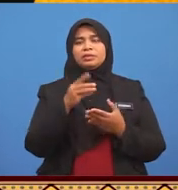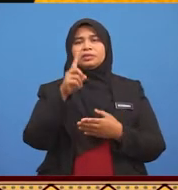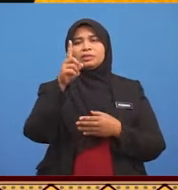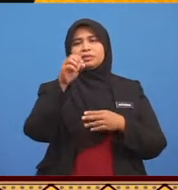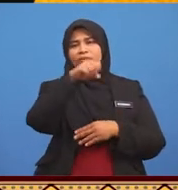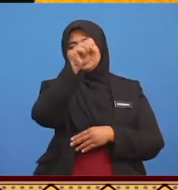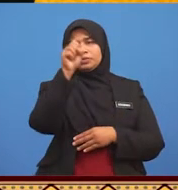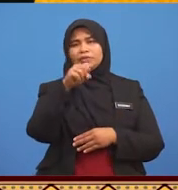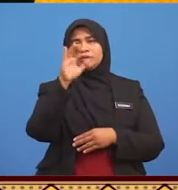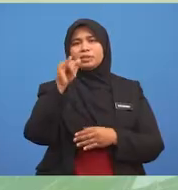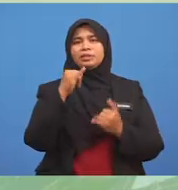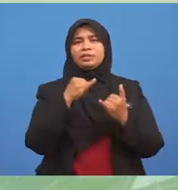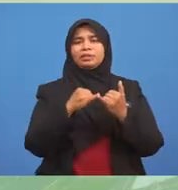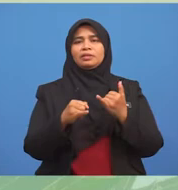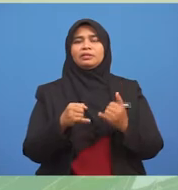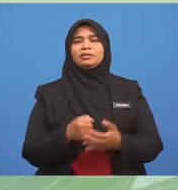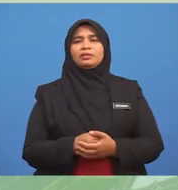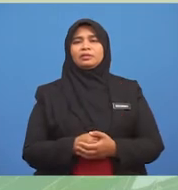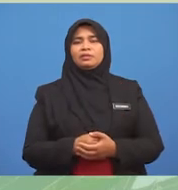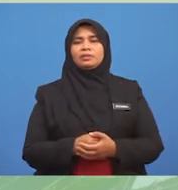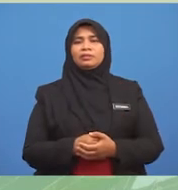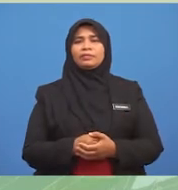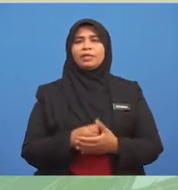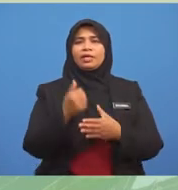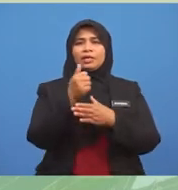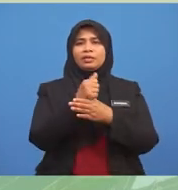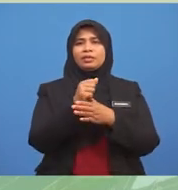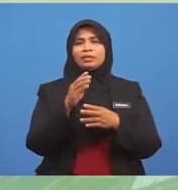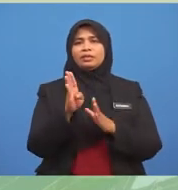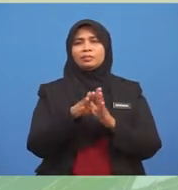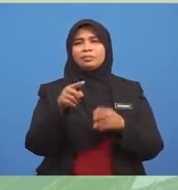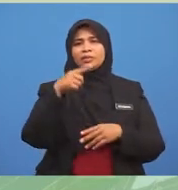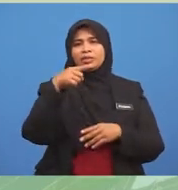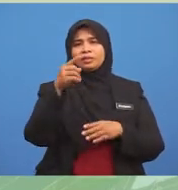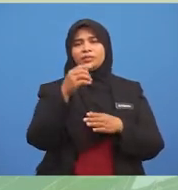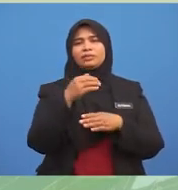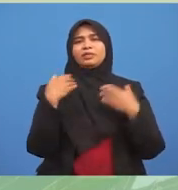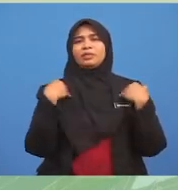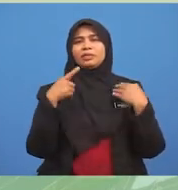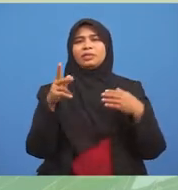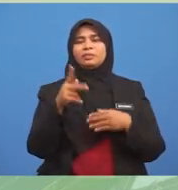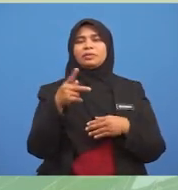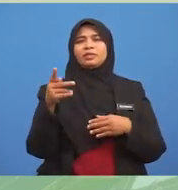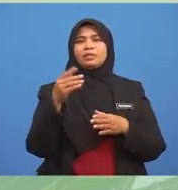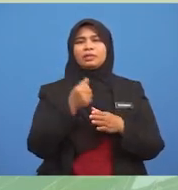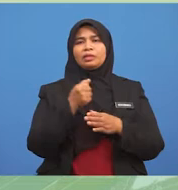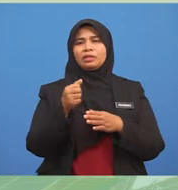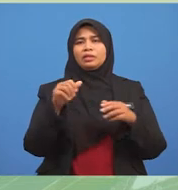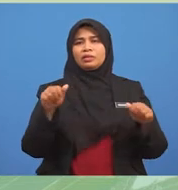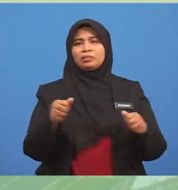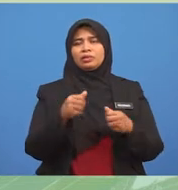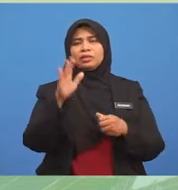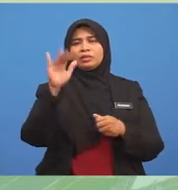satu soalan yang terakhir. Antara berikut adalah perkara atau amalan yang boleh